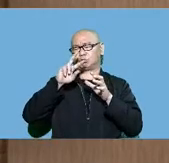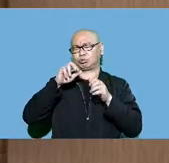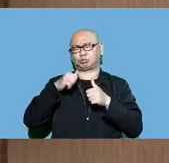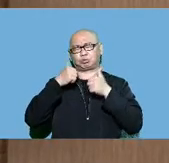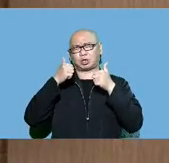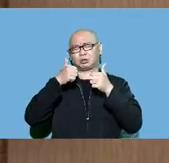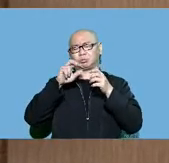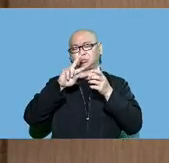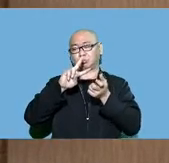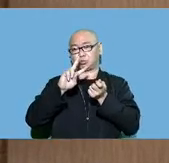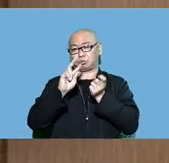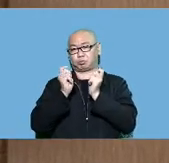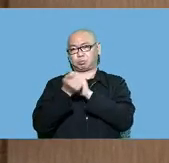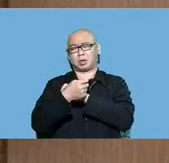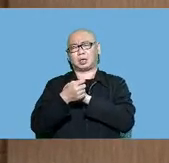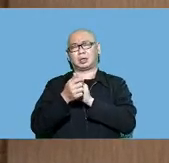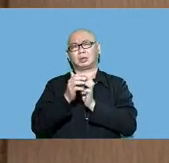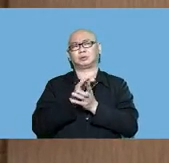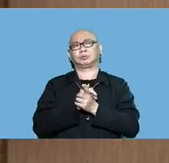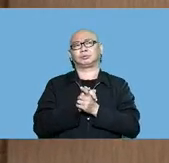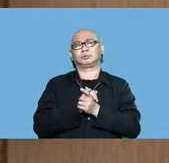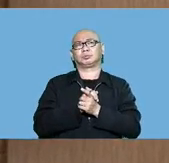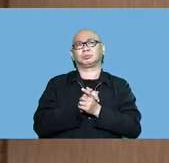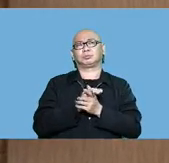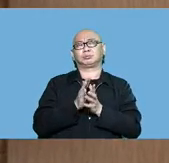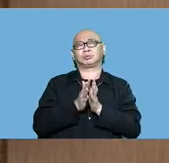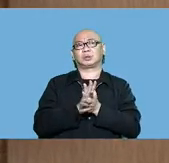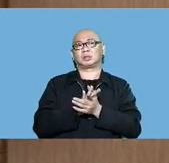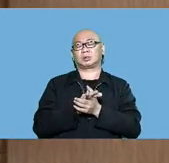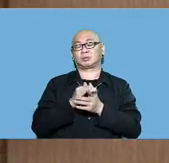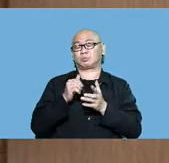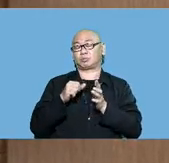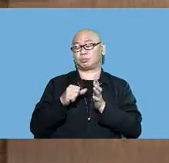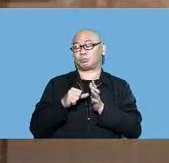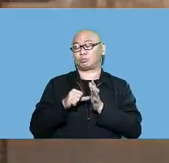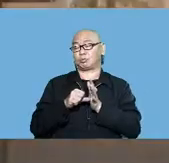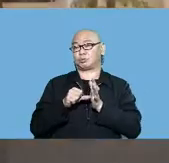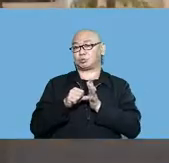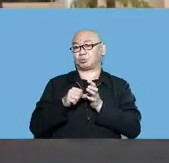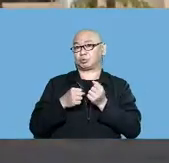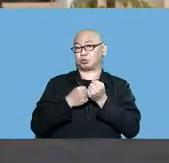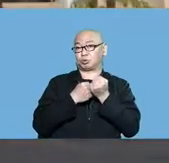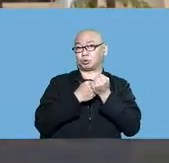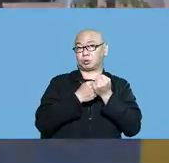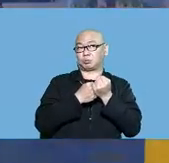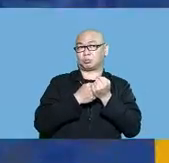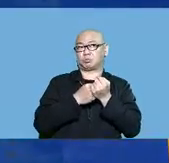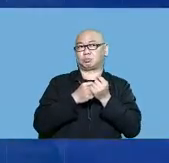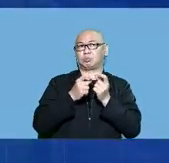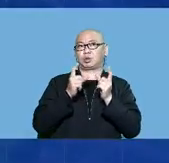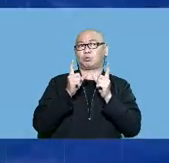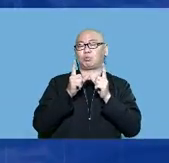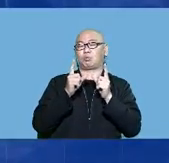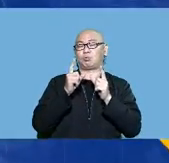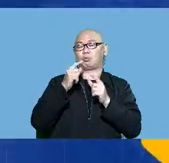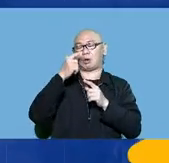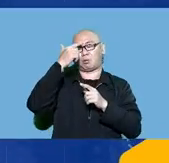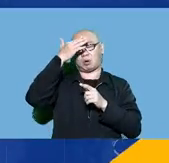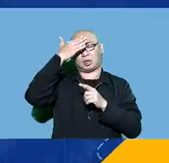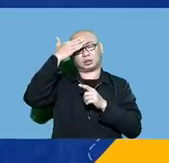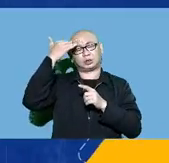tinggi bereputasi dunia dan pelopor kecemerlangan pendidikan yang berwawasan